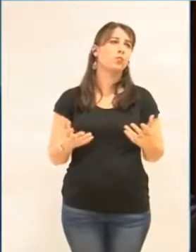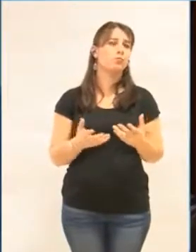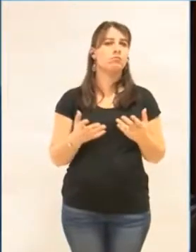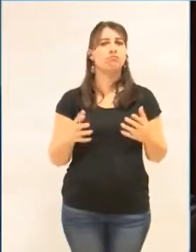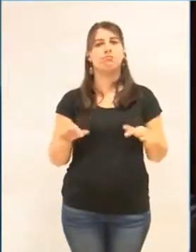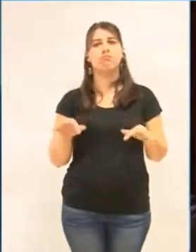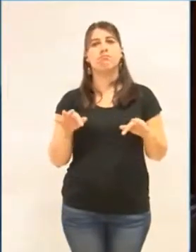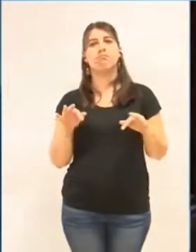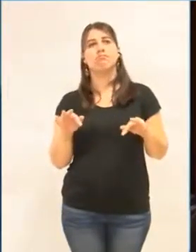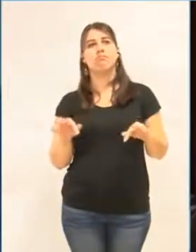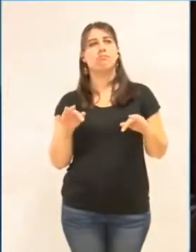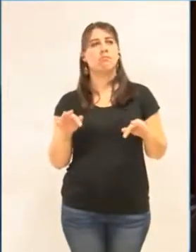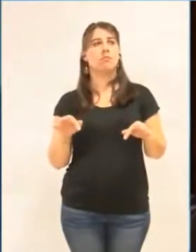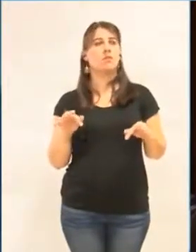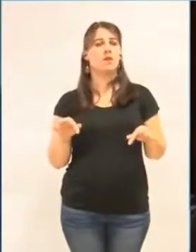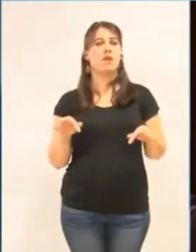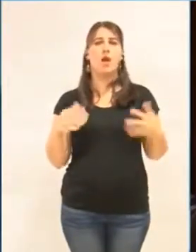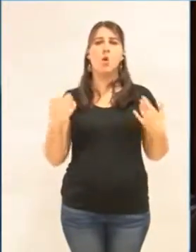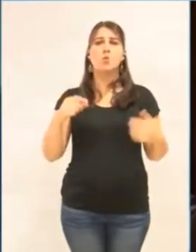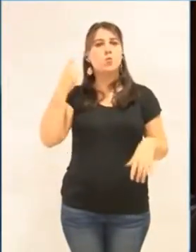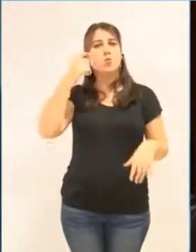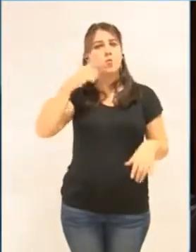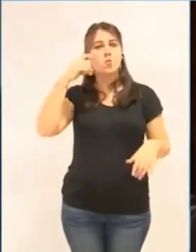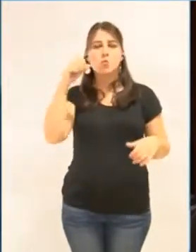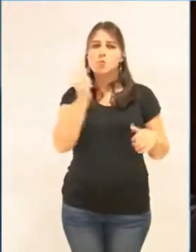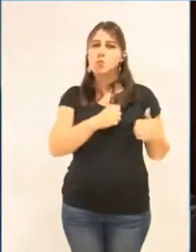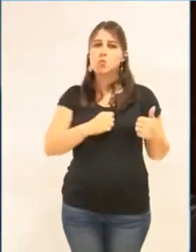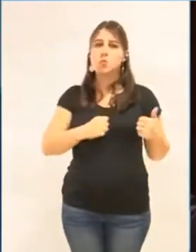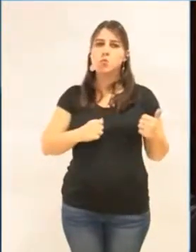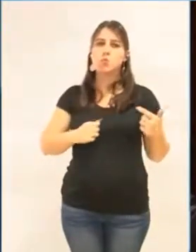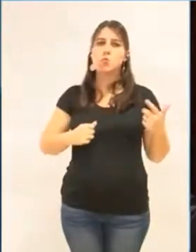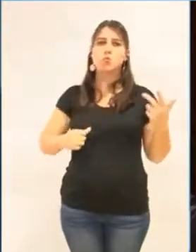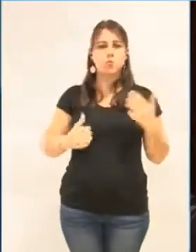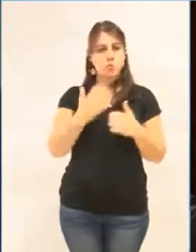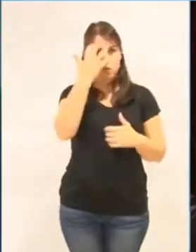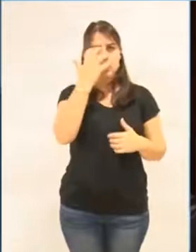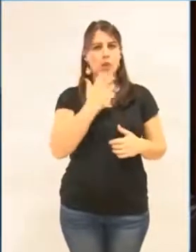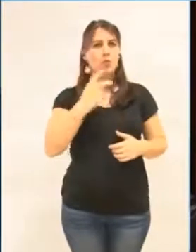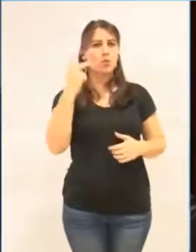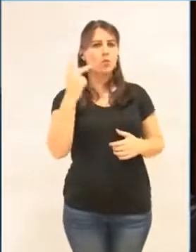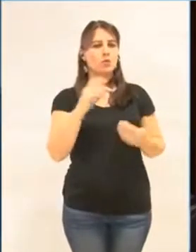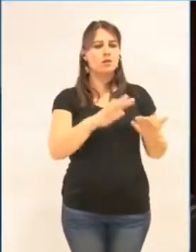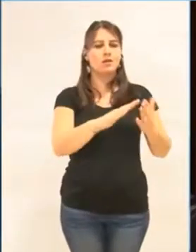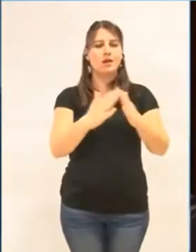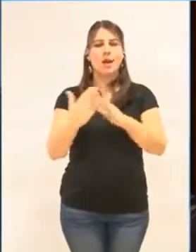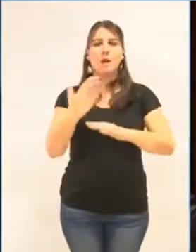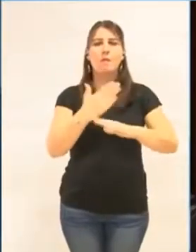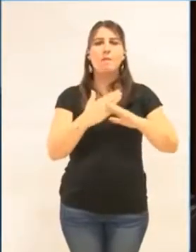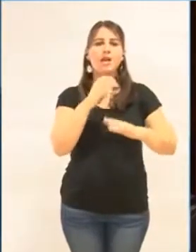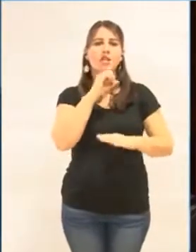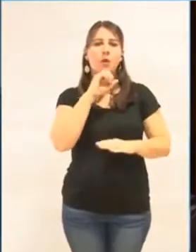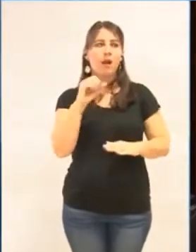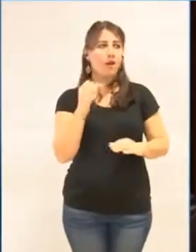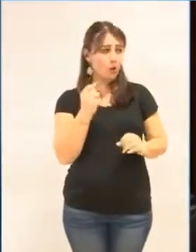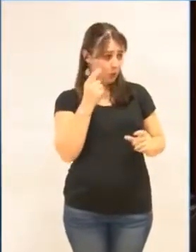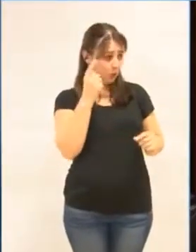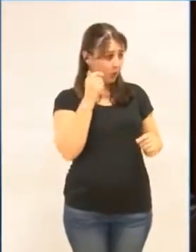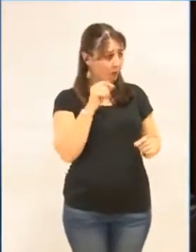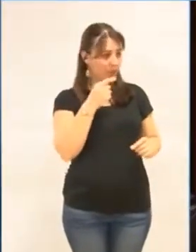d'ordre plus important en termes de remarques et plus sérieux. Celui des chalets, et je vais peut-être vous surprendre, je commence par